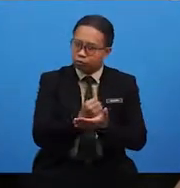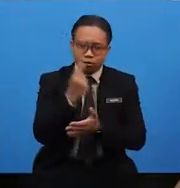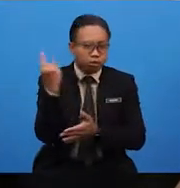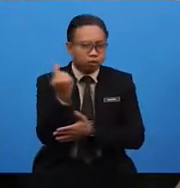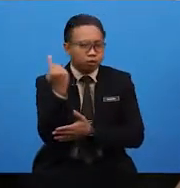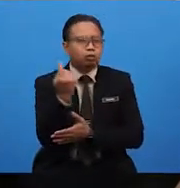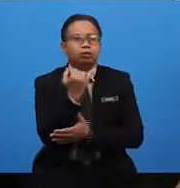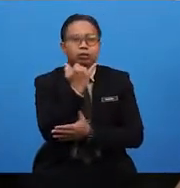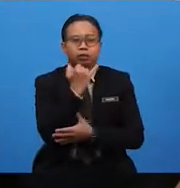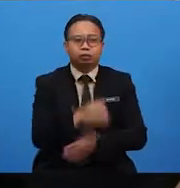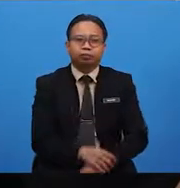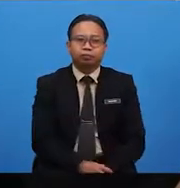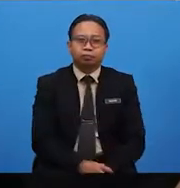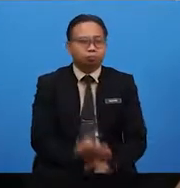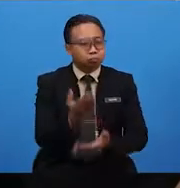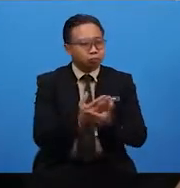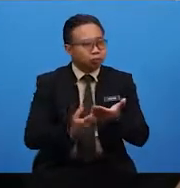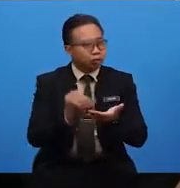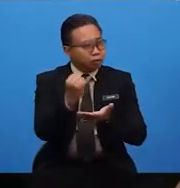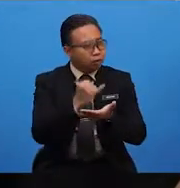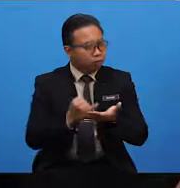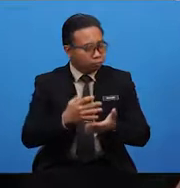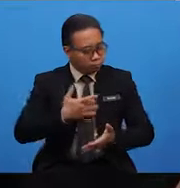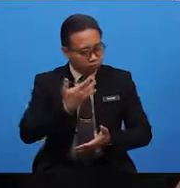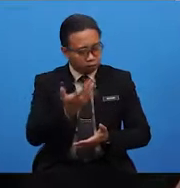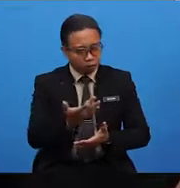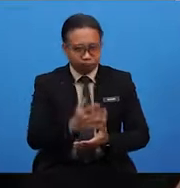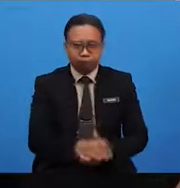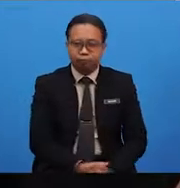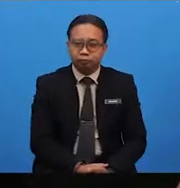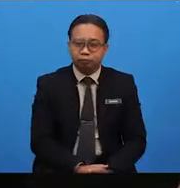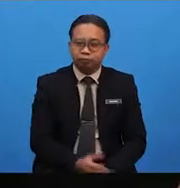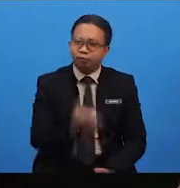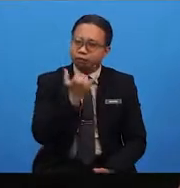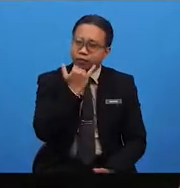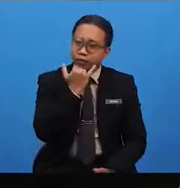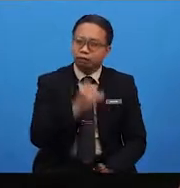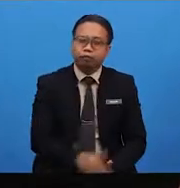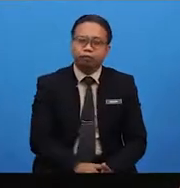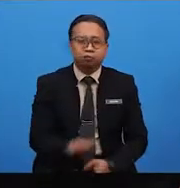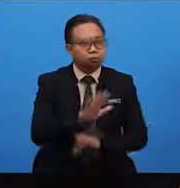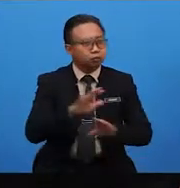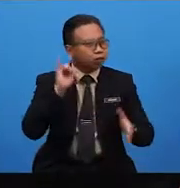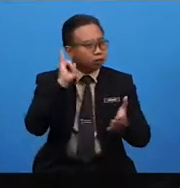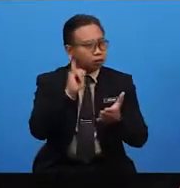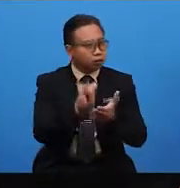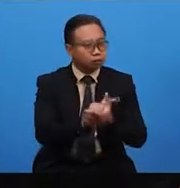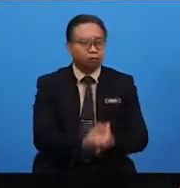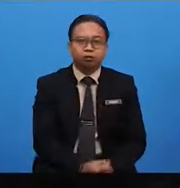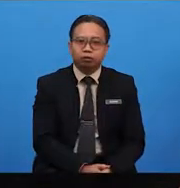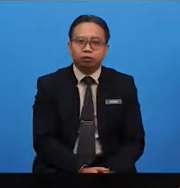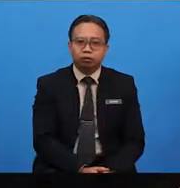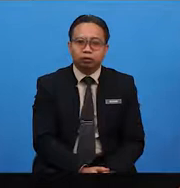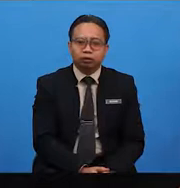salju tengah-tengah lukis ras semacam salah Rasul macam tak yakin ras